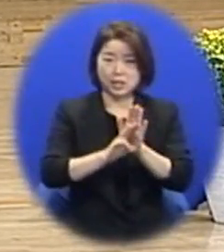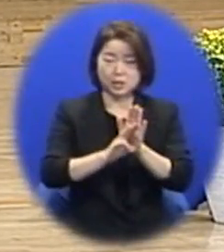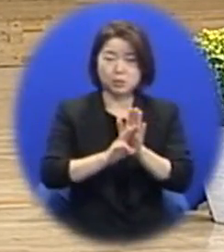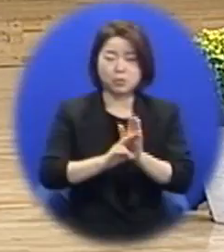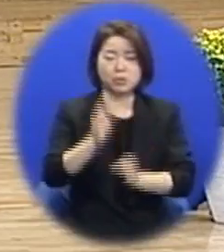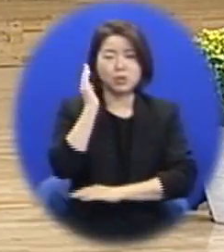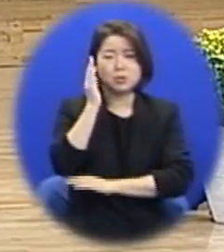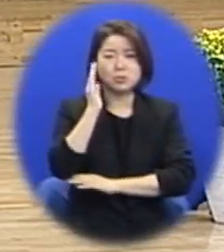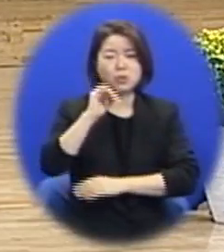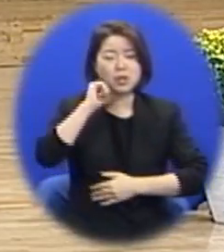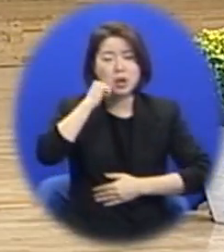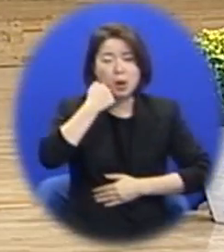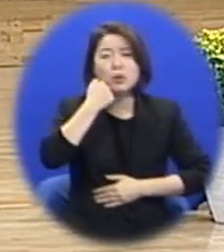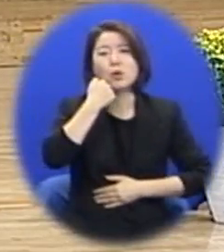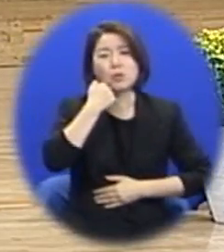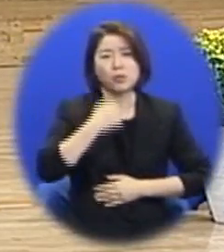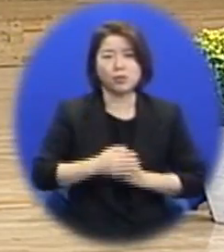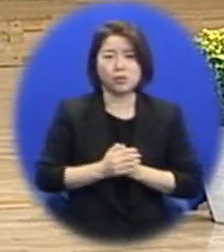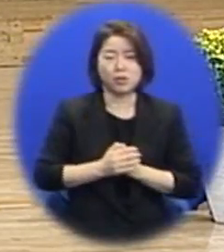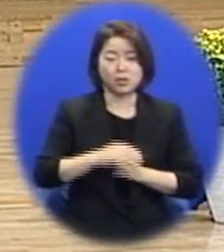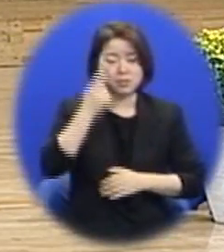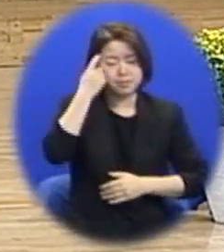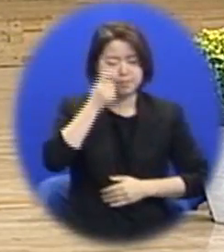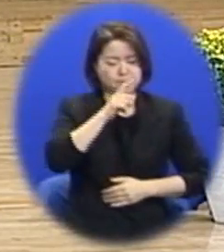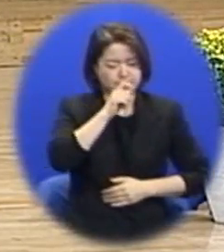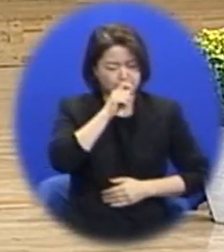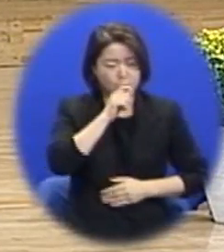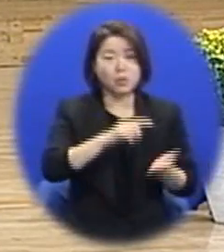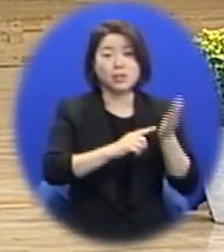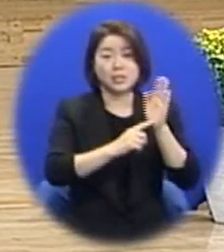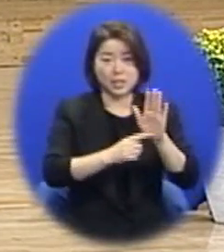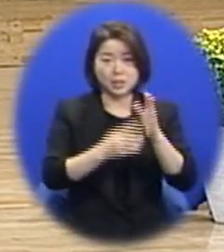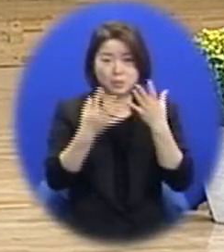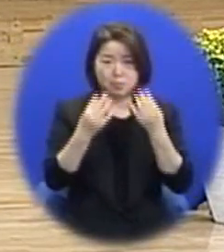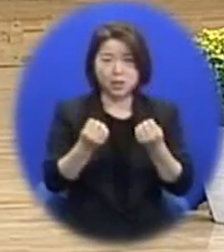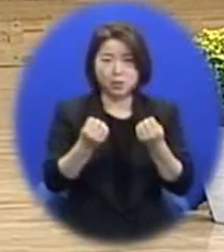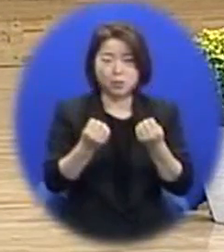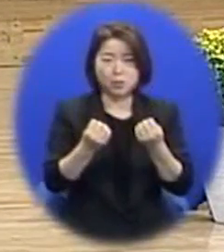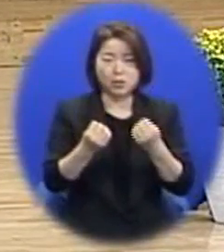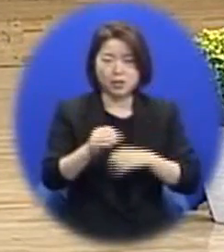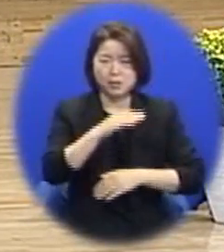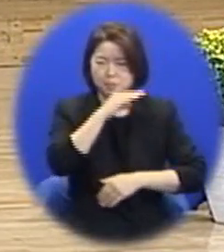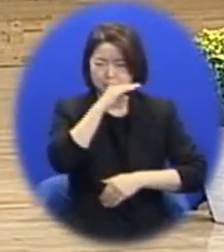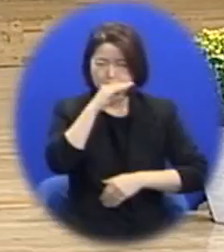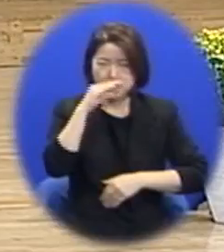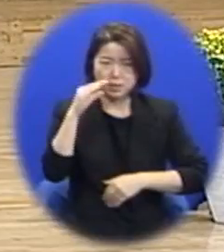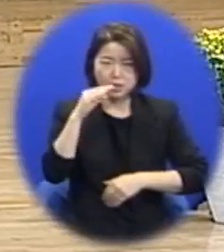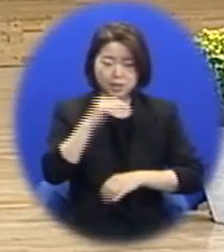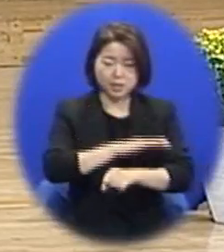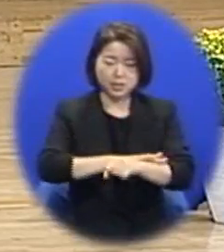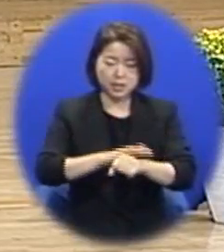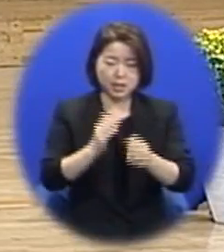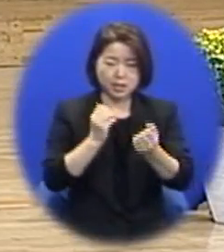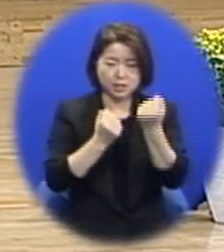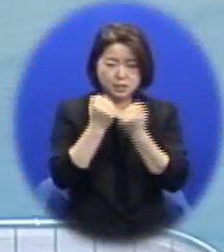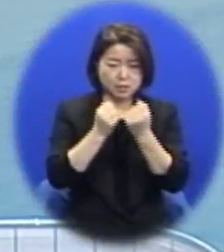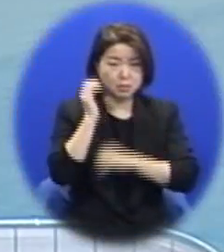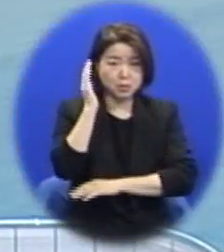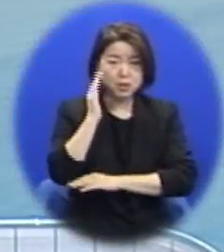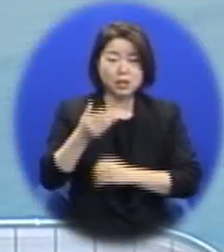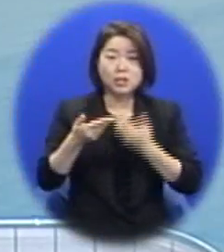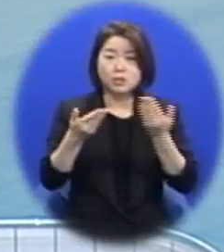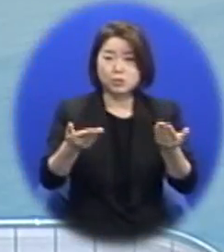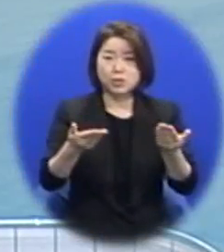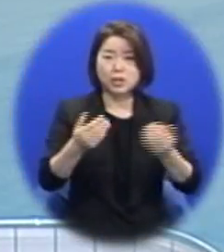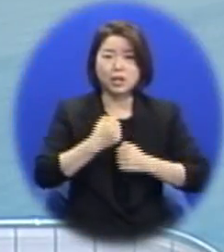어려운 성경입니다. 묵시도 있고 상징도 많아서 제대로 다뤄내는 일이 만만치 않고,